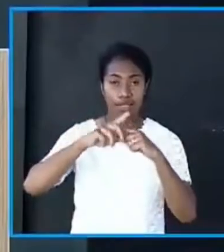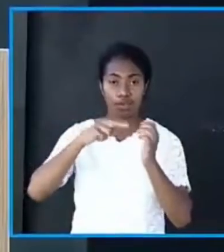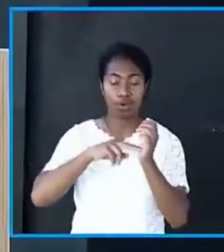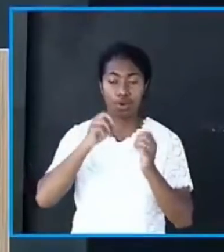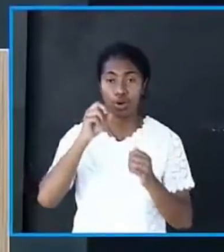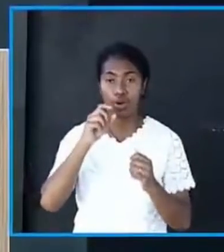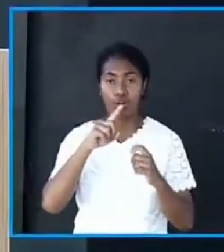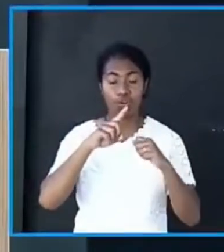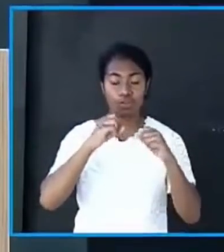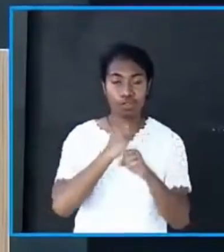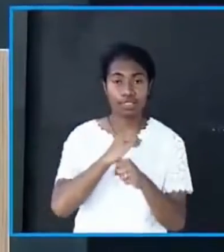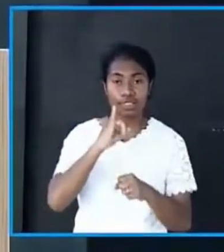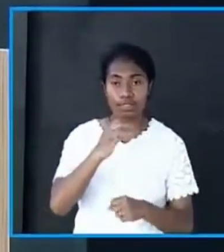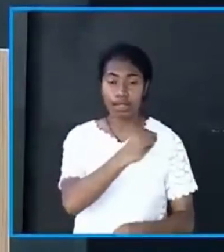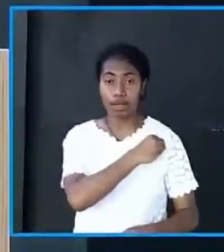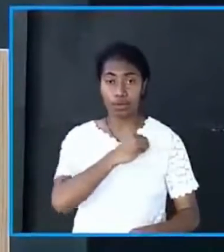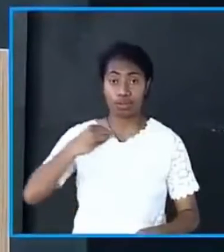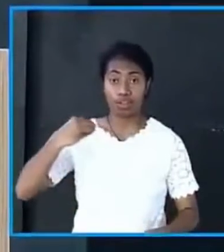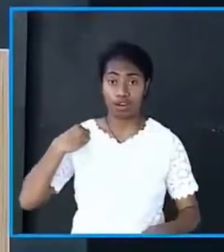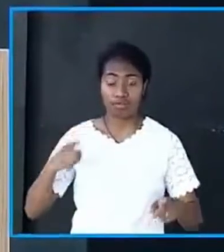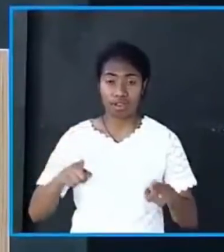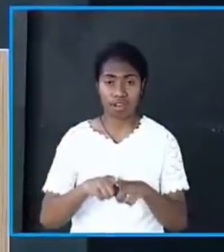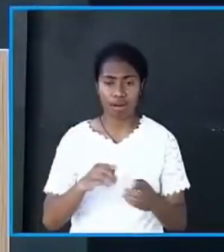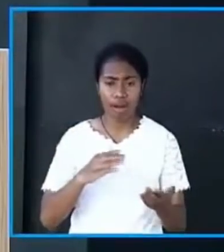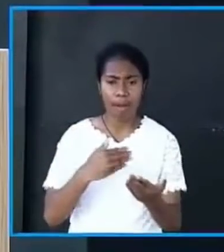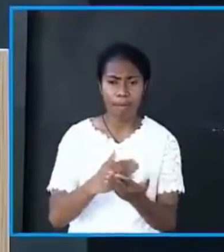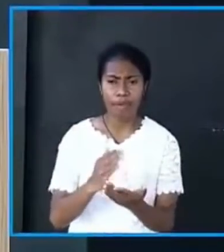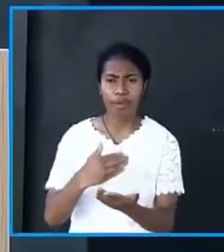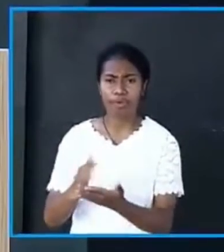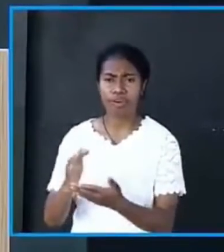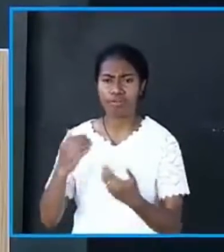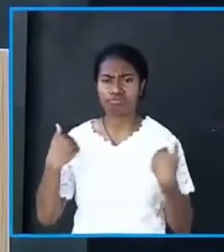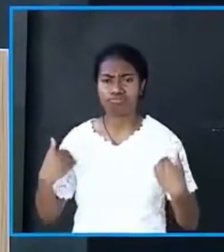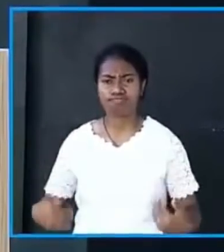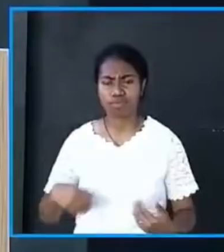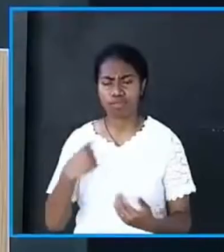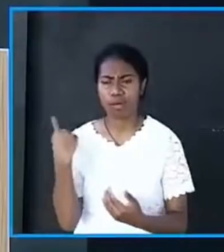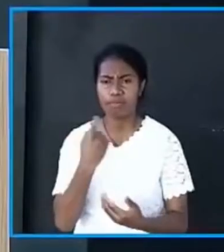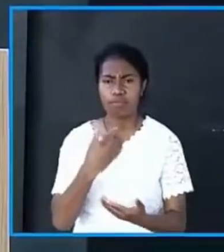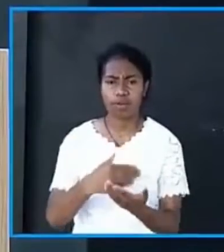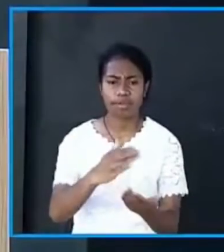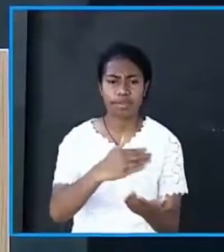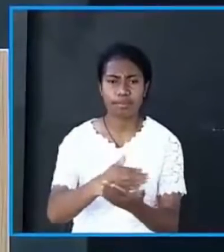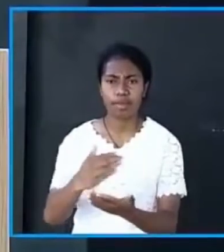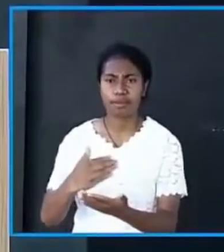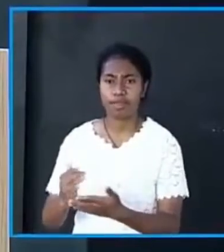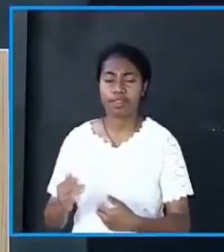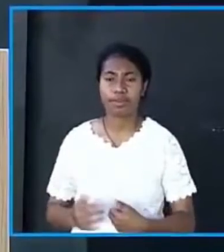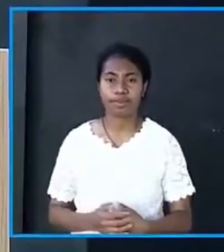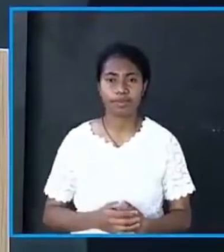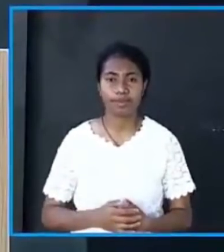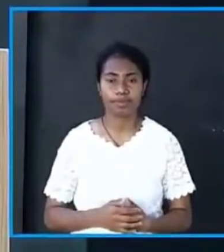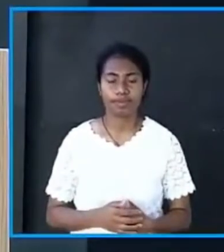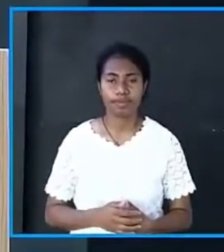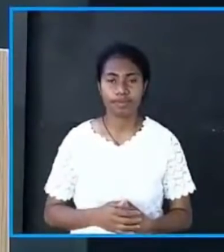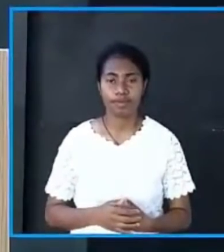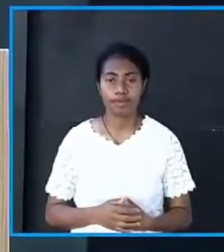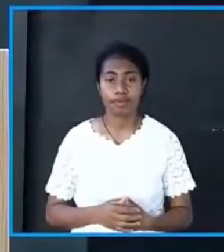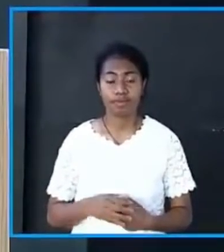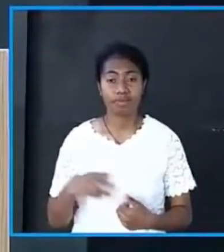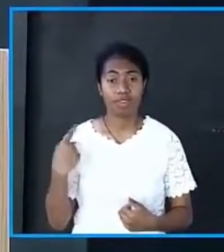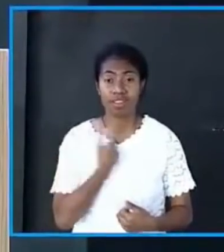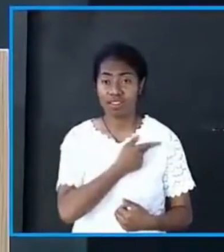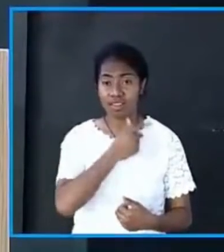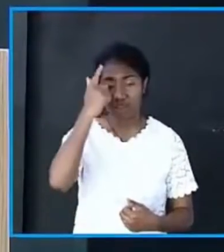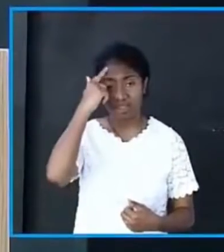dengan pembedahannya pencangkokan organ tubuh dan sebagai Ayo kita